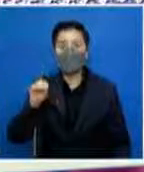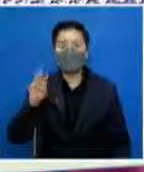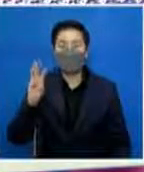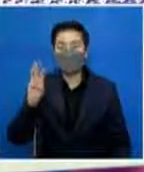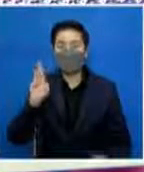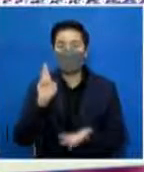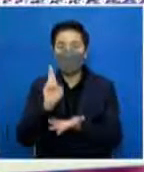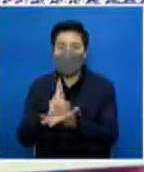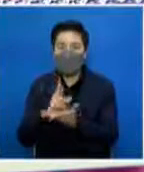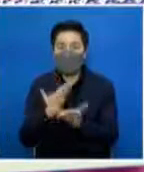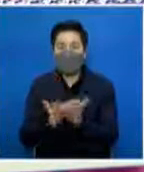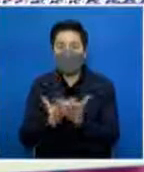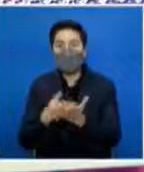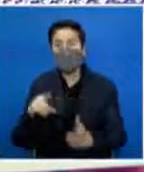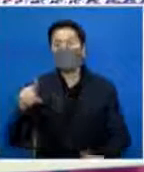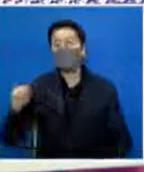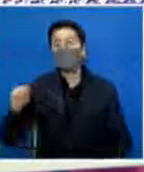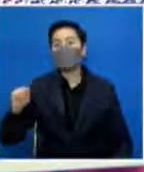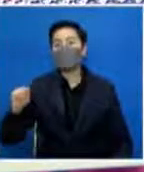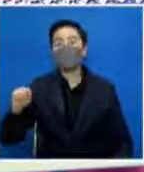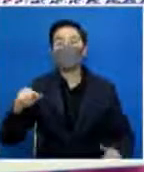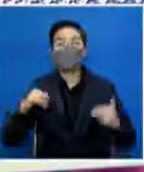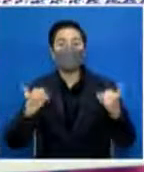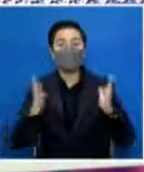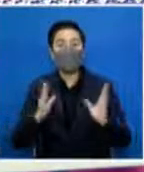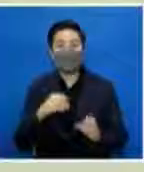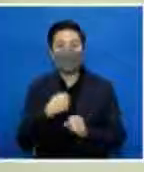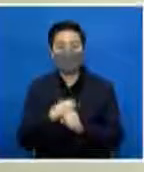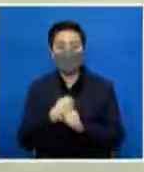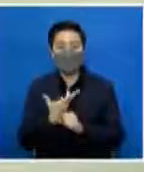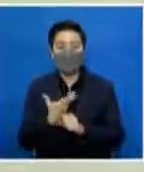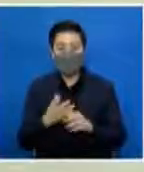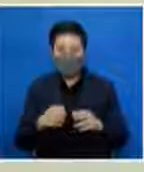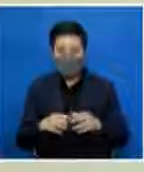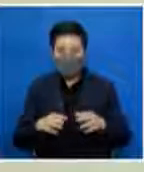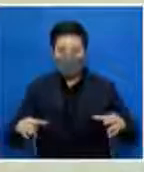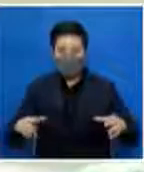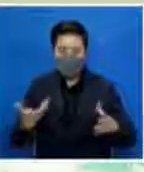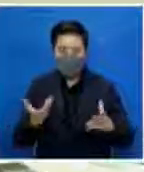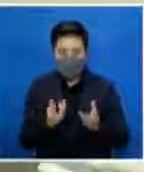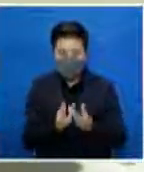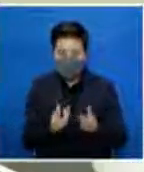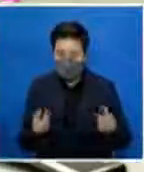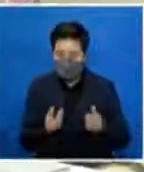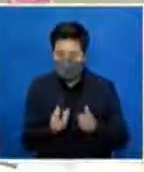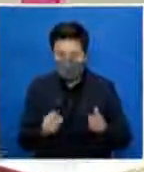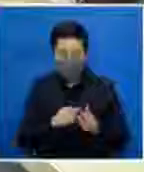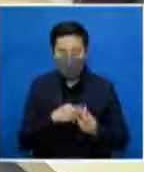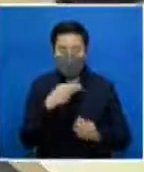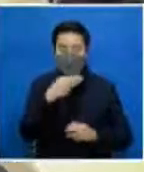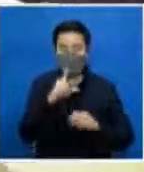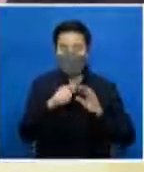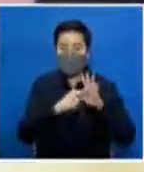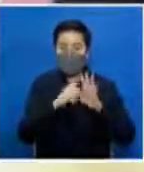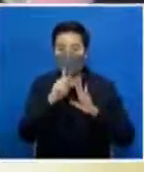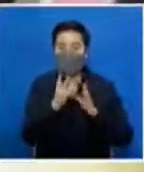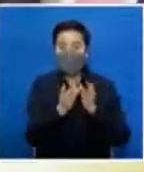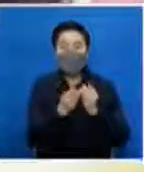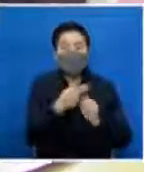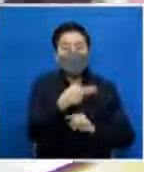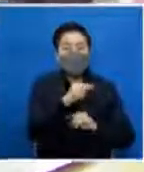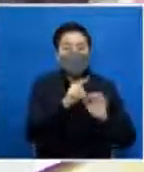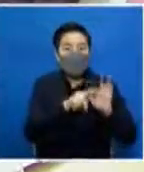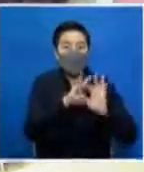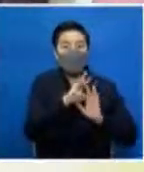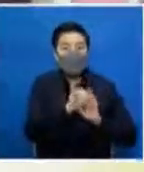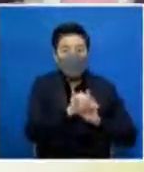465,556 อันดับอันดับละ20บาทซึ่งพนักงานนะคะก็จะนำภาชนะพร้อมกล่องบรรจุลูกบอลแสดงหลักตั้งแต่หลักหน่ว